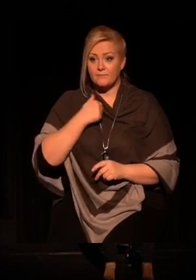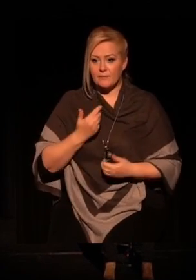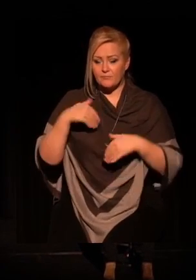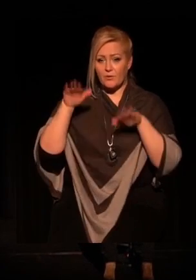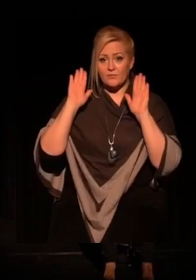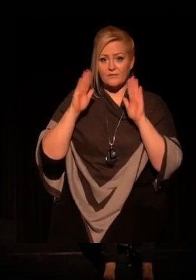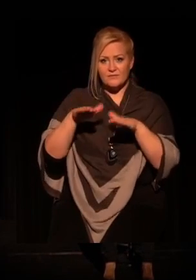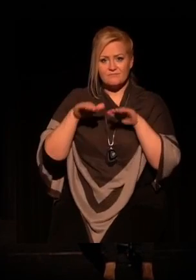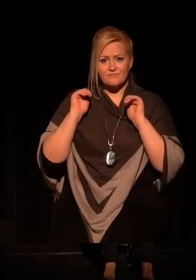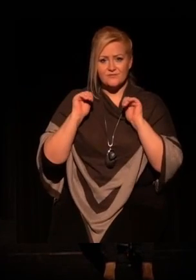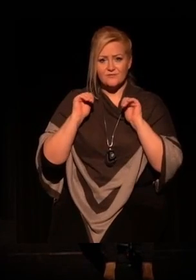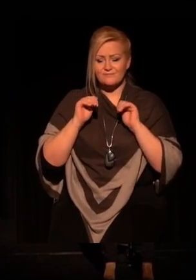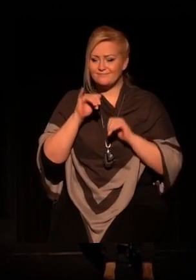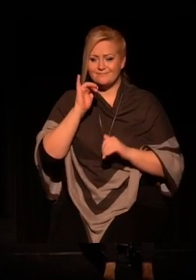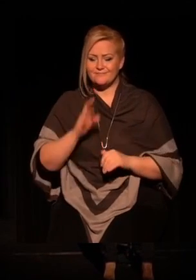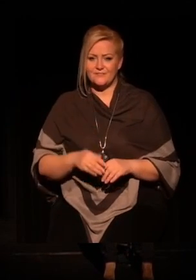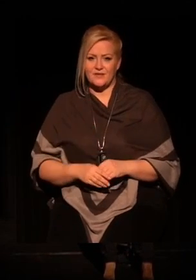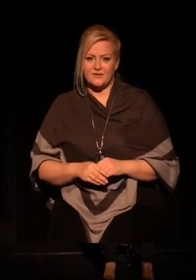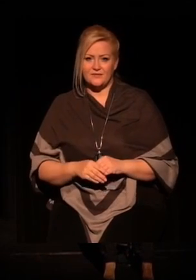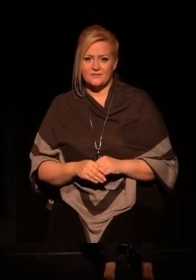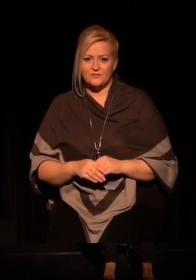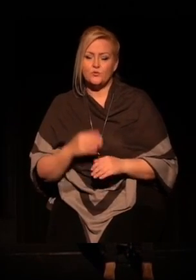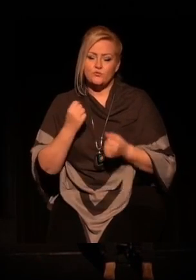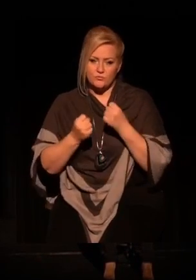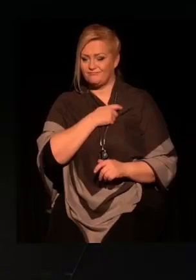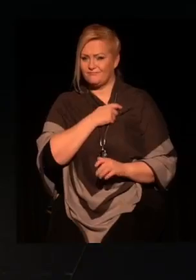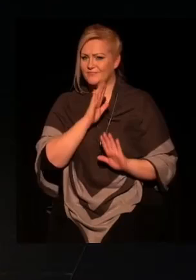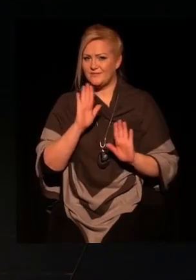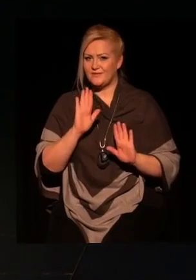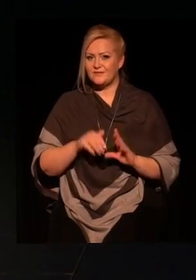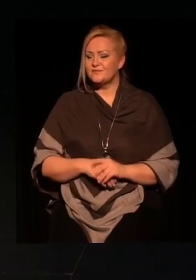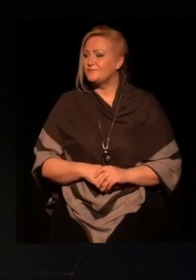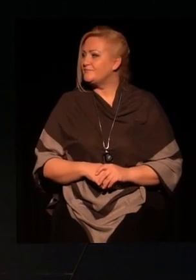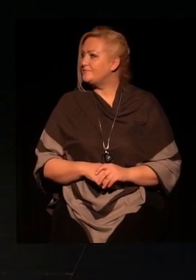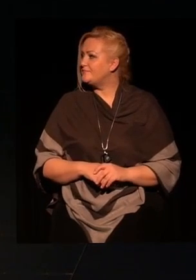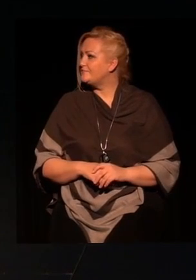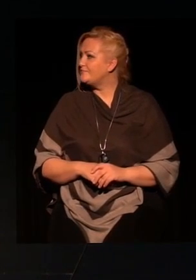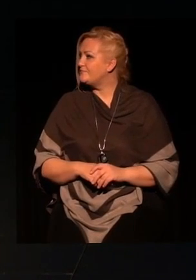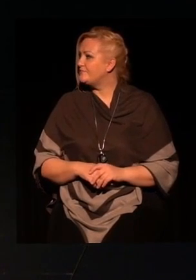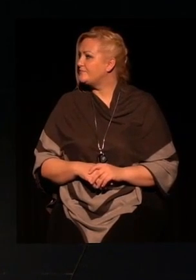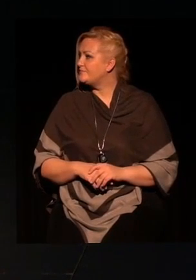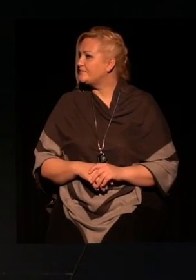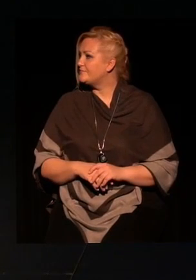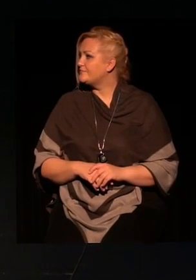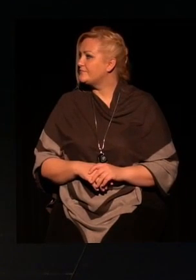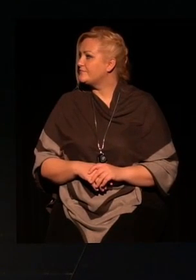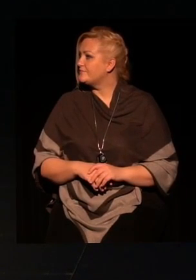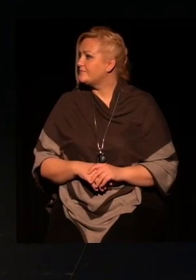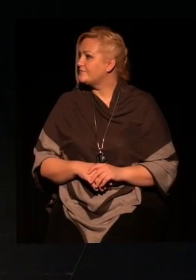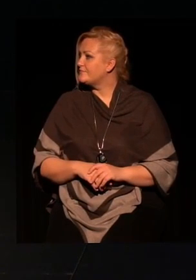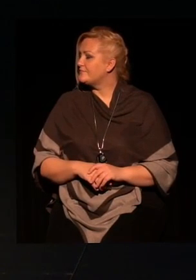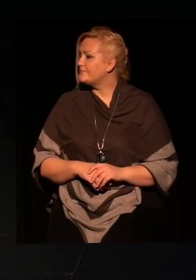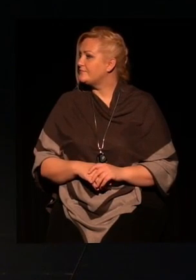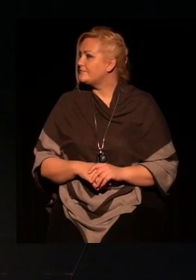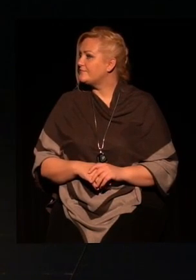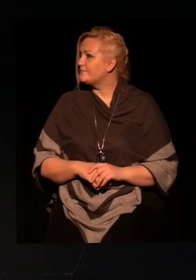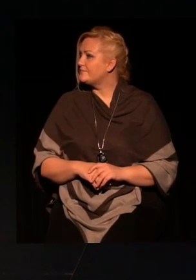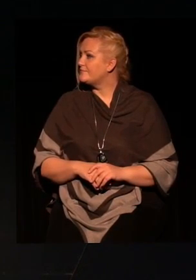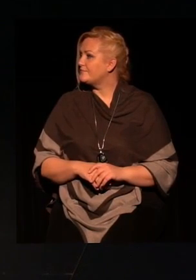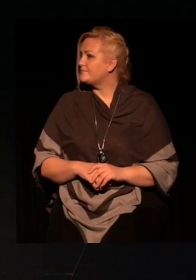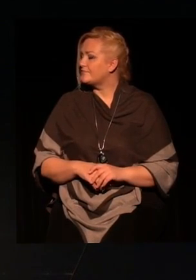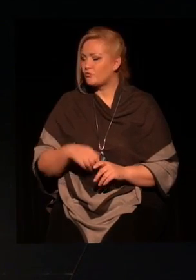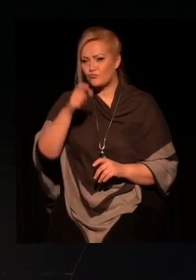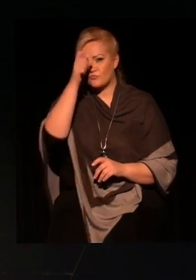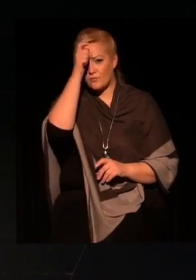chociaż trudności na pewno przyjdą. Tak więc widzicie, że zwykły chłopak z Sanoka,